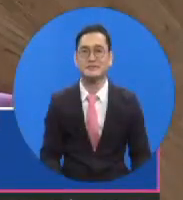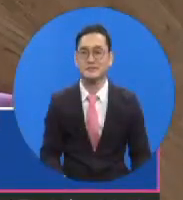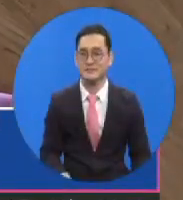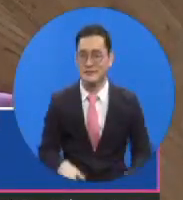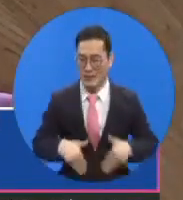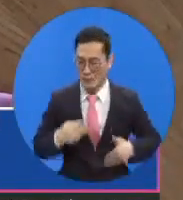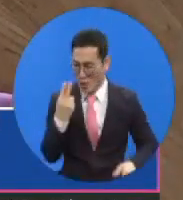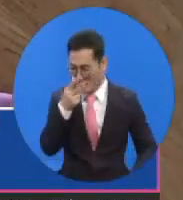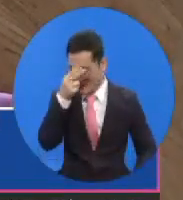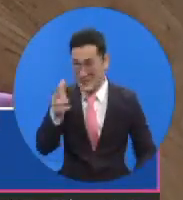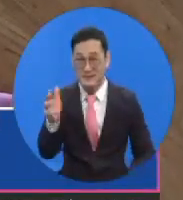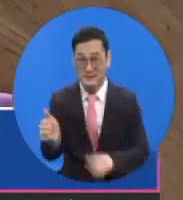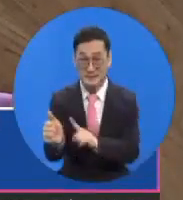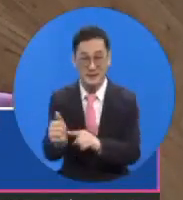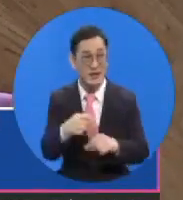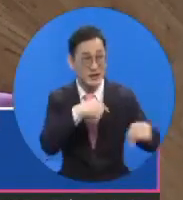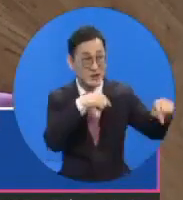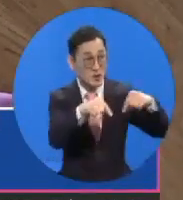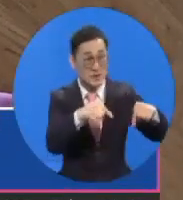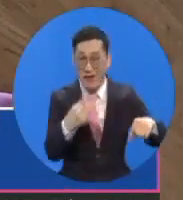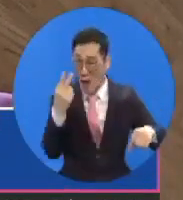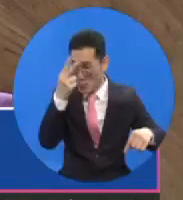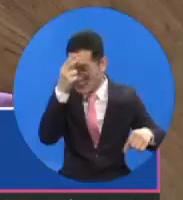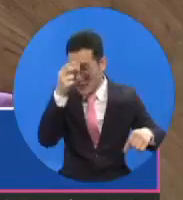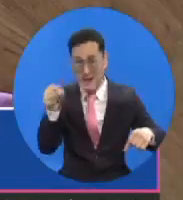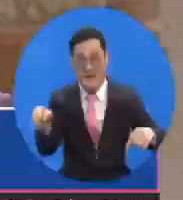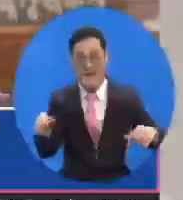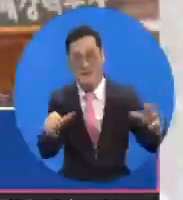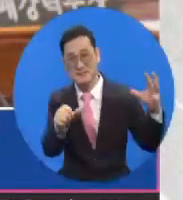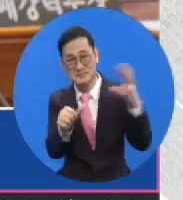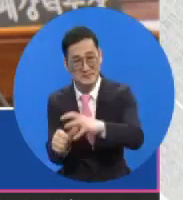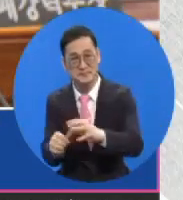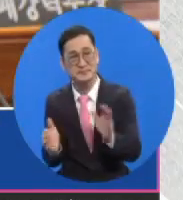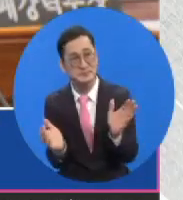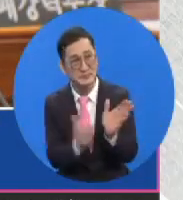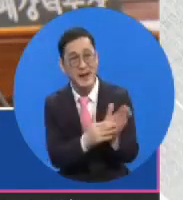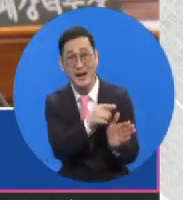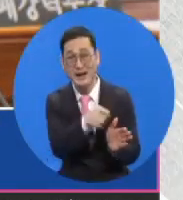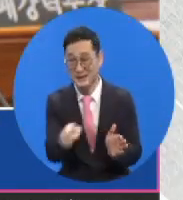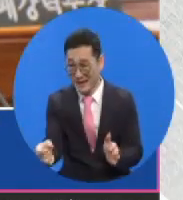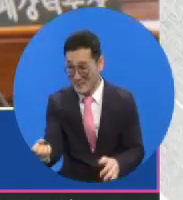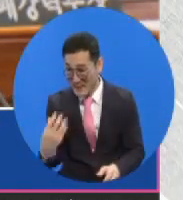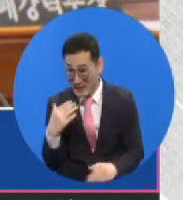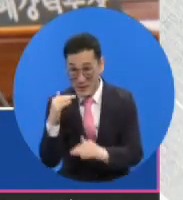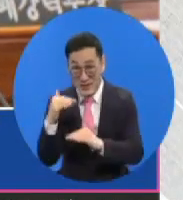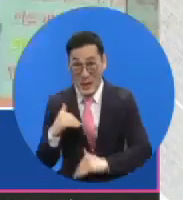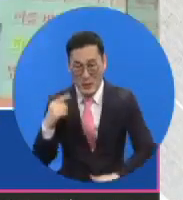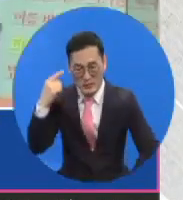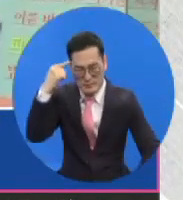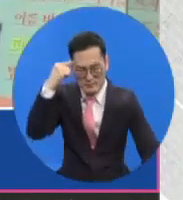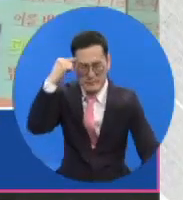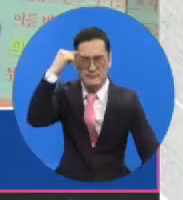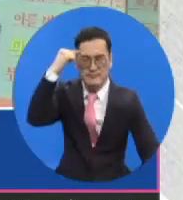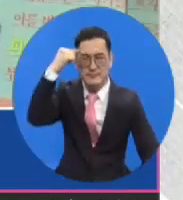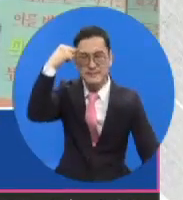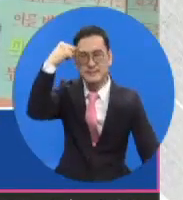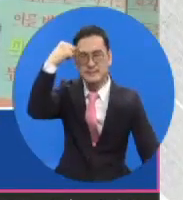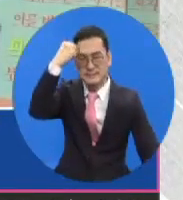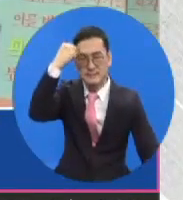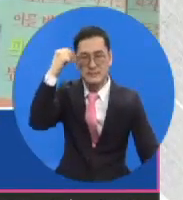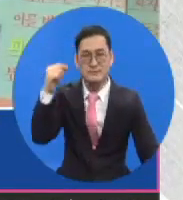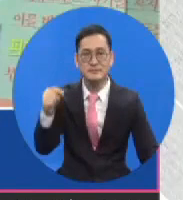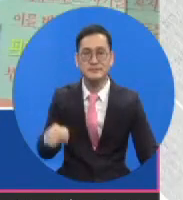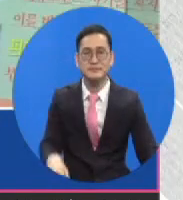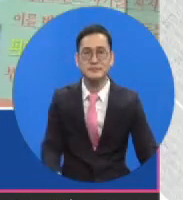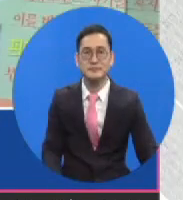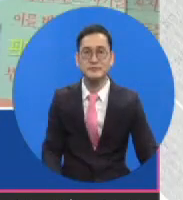했던 정치가 검찰을 덮었다라고 하는 말 한마디가 참 많은 것들을 묘하게 연장선에 있는 내용이 아닌가 싶습니다. 지금 윤석열 총장